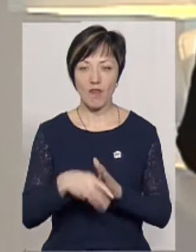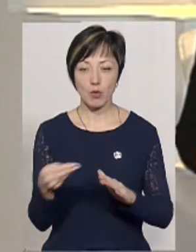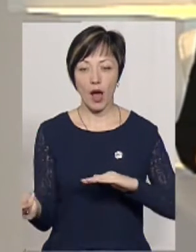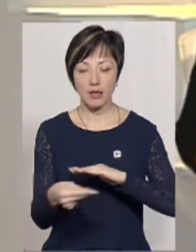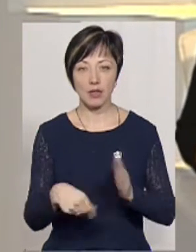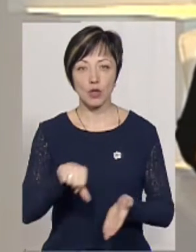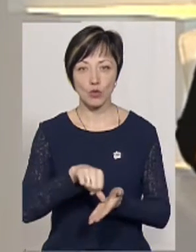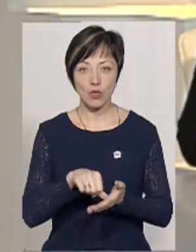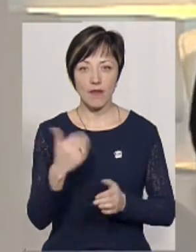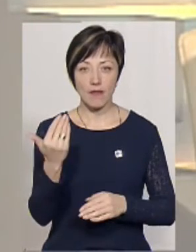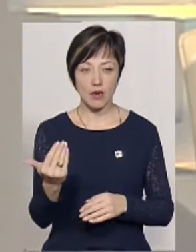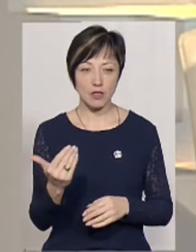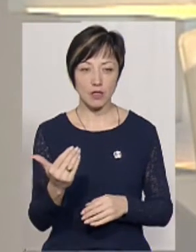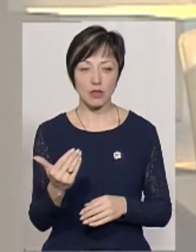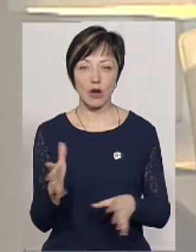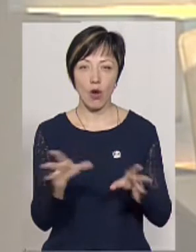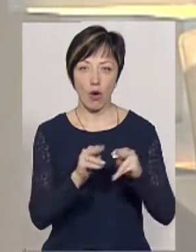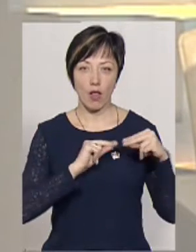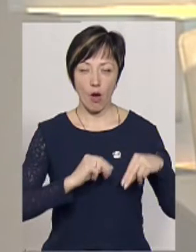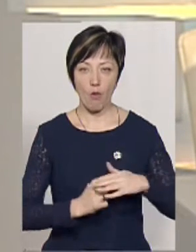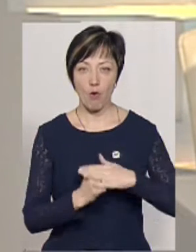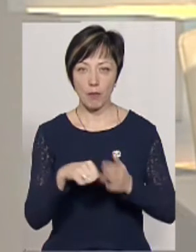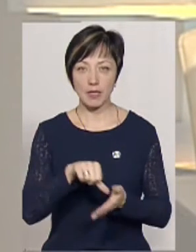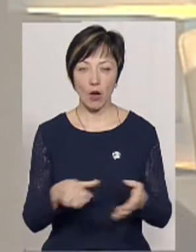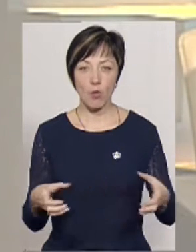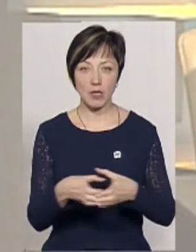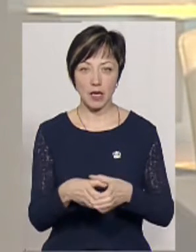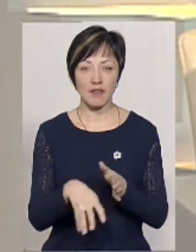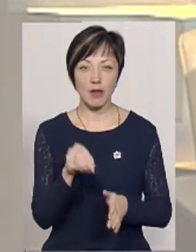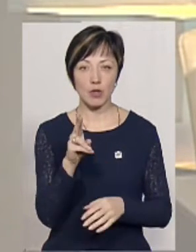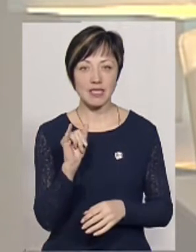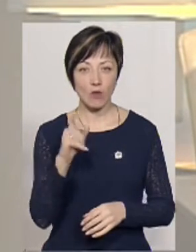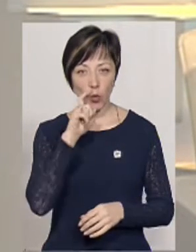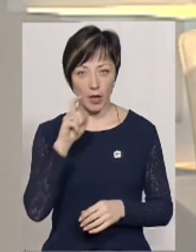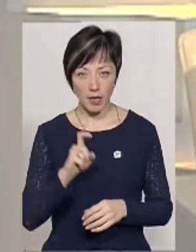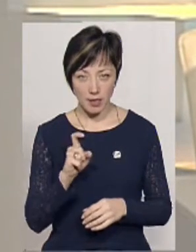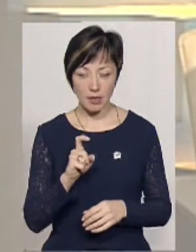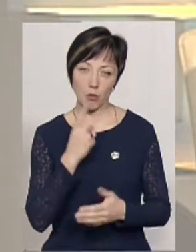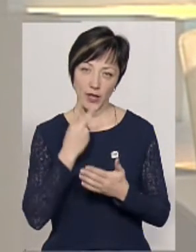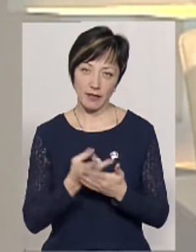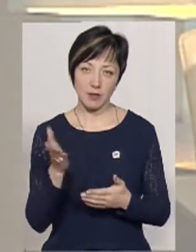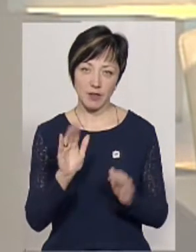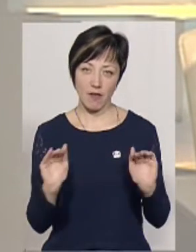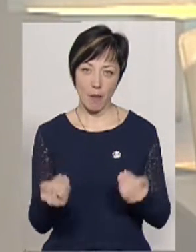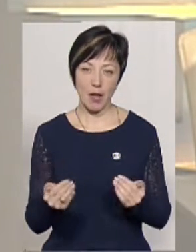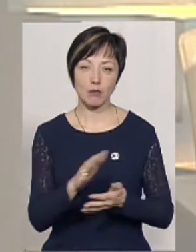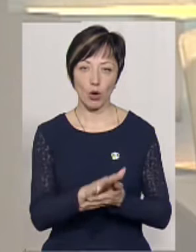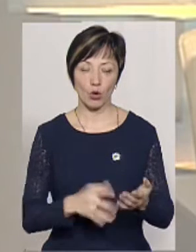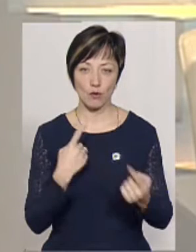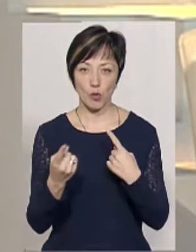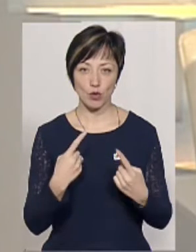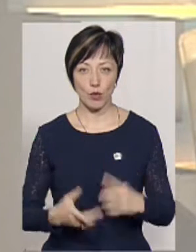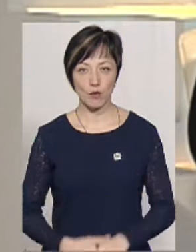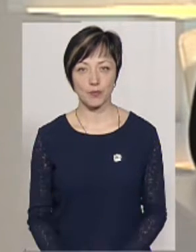агітацію за участю вашого, Андрію, колеги з опори і представника комітету виборців України. Подивимося фрагмент і